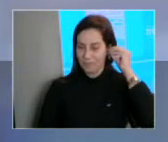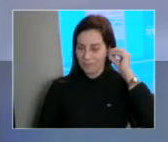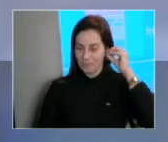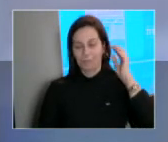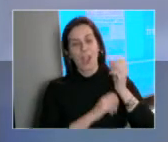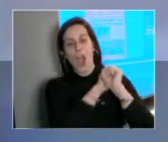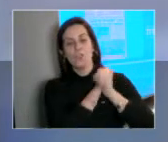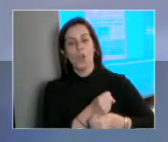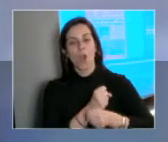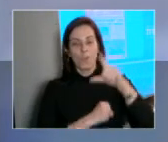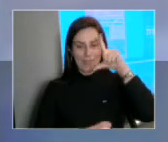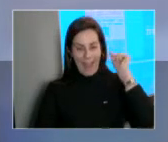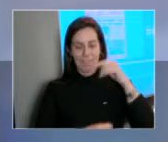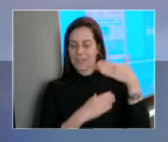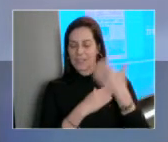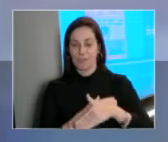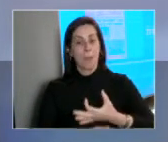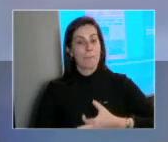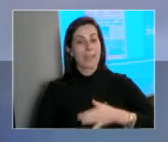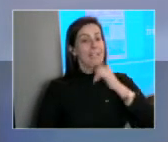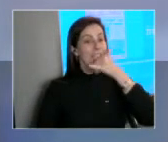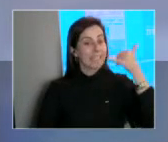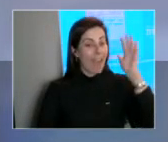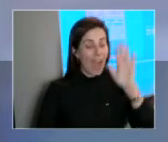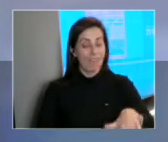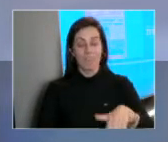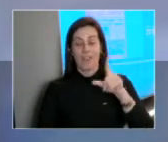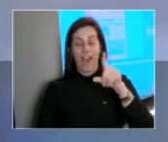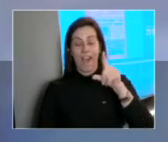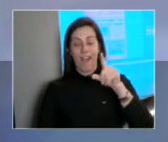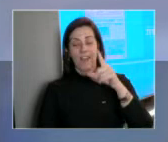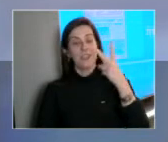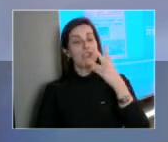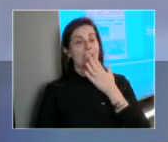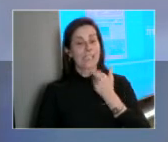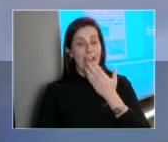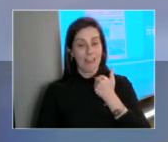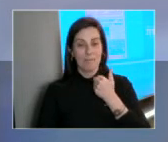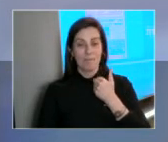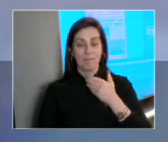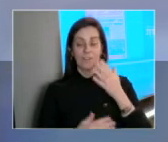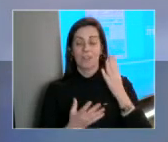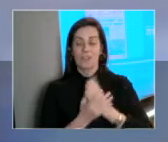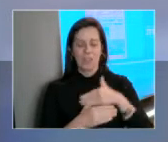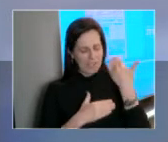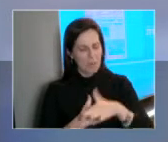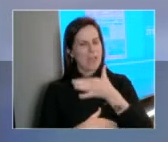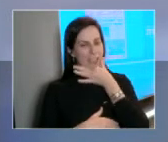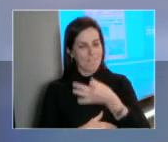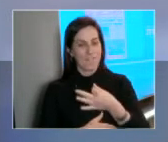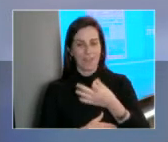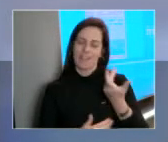פרי תל אביב בג'ודו הסתיים עם מדליות זהב לפיטר פלצ'יק ולאורי ססון, שחתמו תחרות מוצלחת